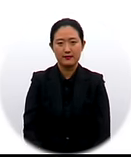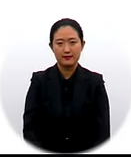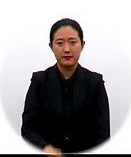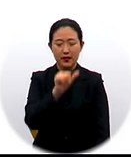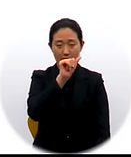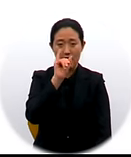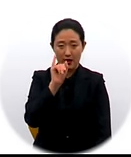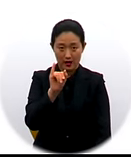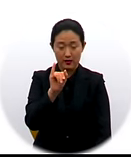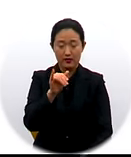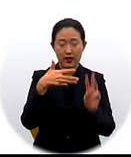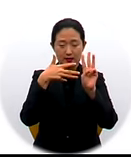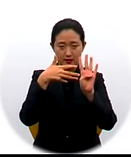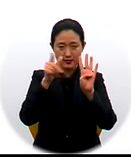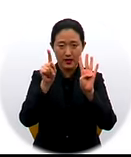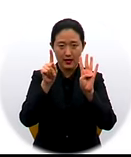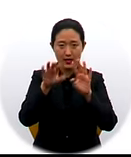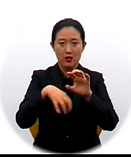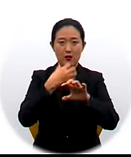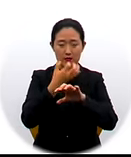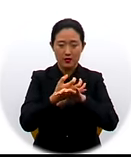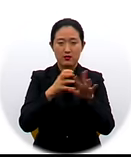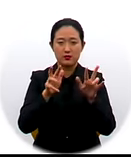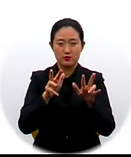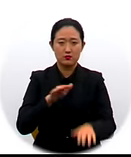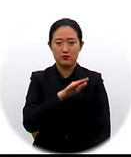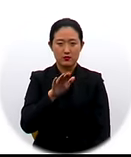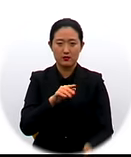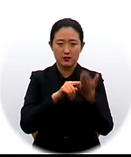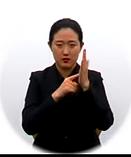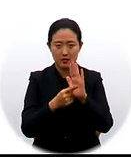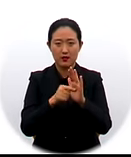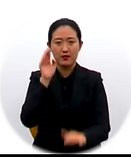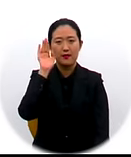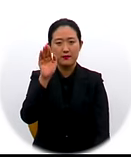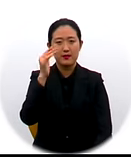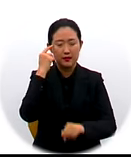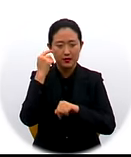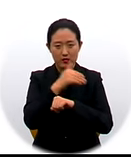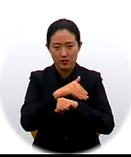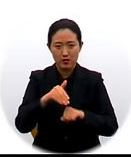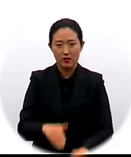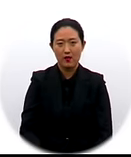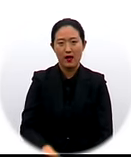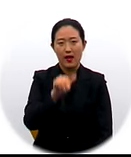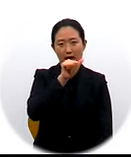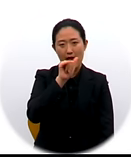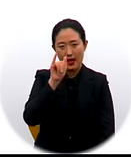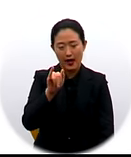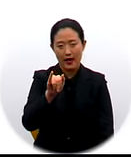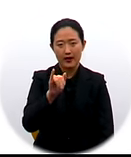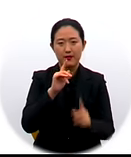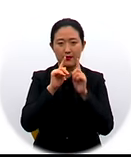4차 산업혁명의 개념은 지금 우리가 듣기에는 다소 좀 미래지향적입니다. AI라는 용어를 제외하면 이른바